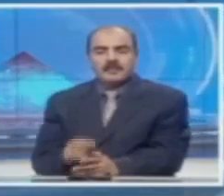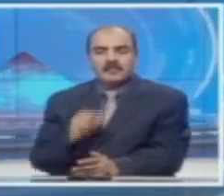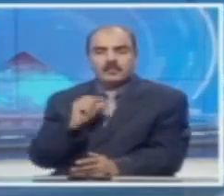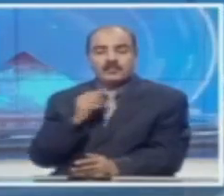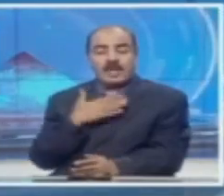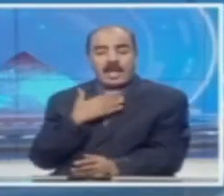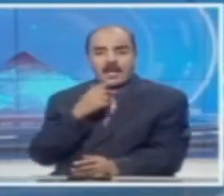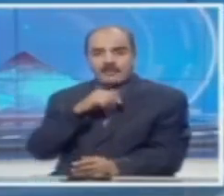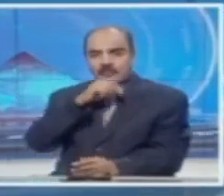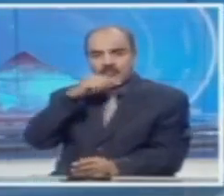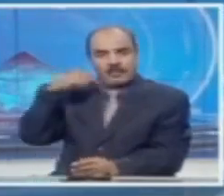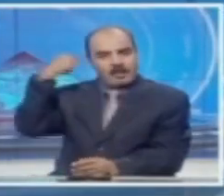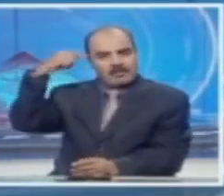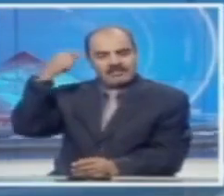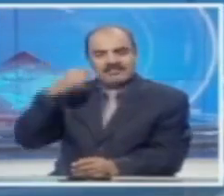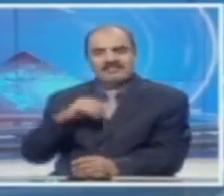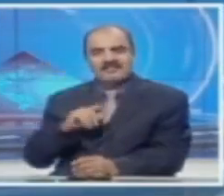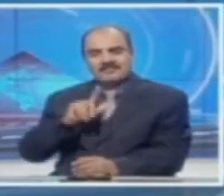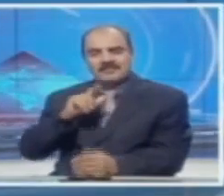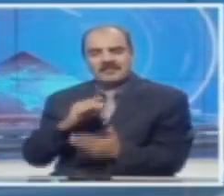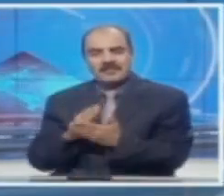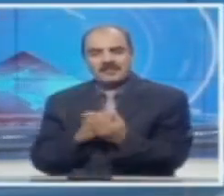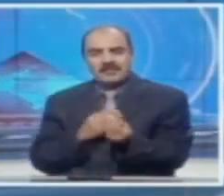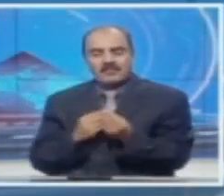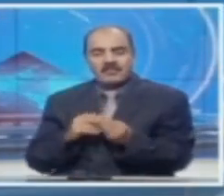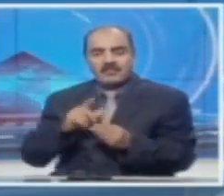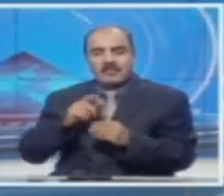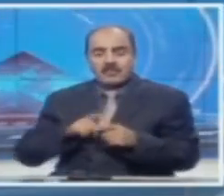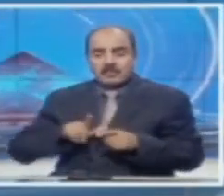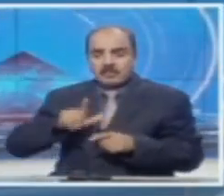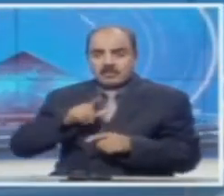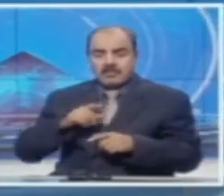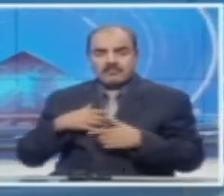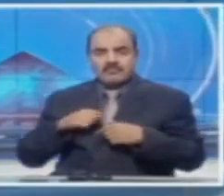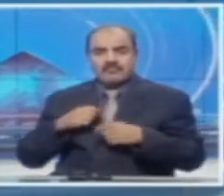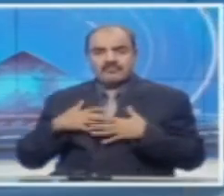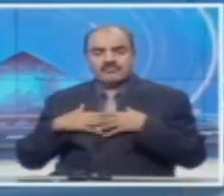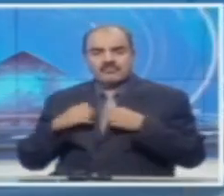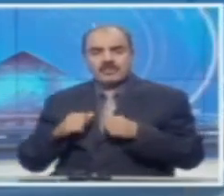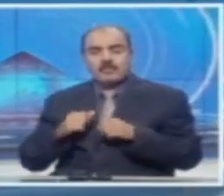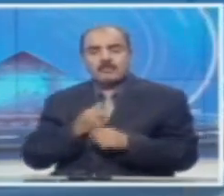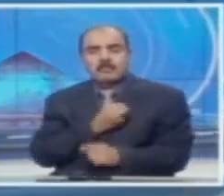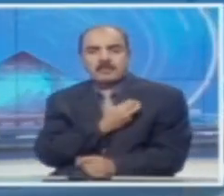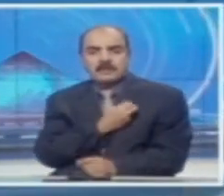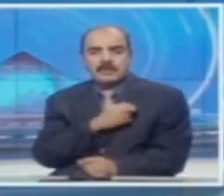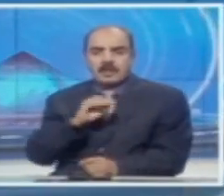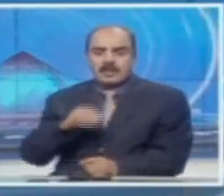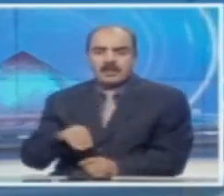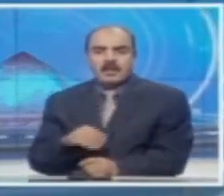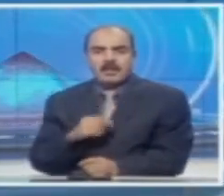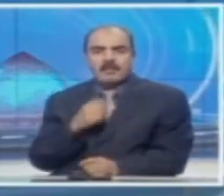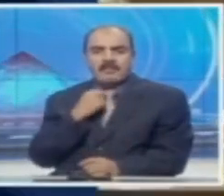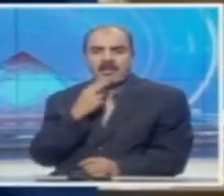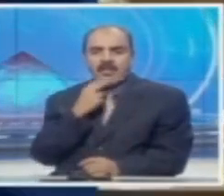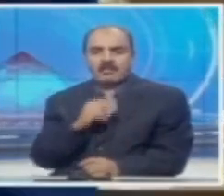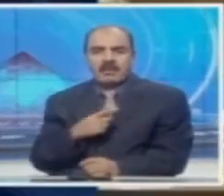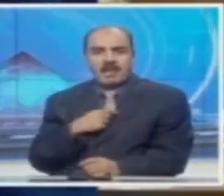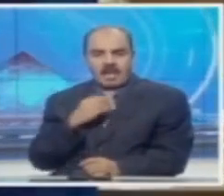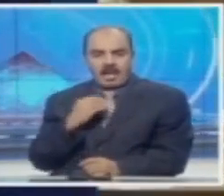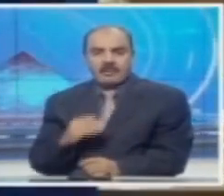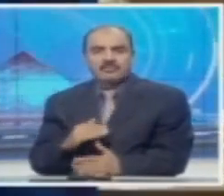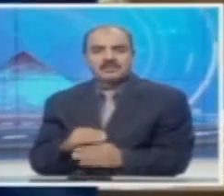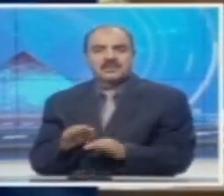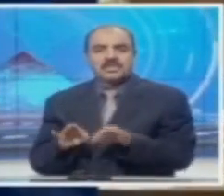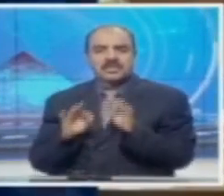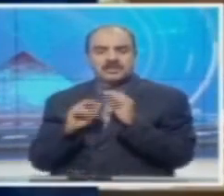استقبل فضيلة الإمام الأكبر دكتور أحمد طيب شيخ الأزهر الشريف وزير الصحة الباكستاني السيد عبد القادر باتيل